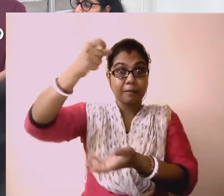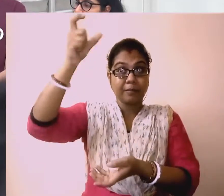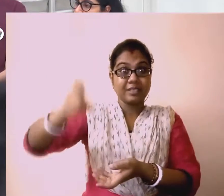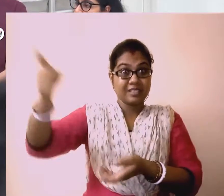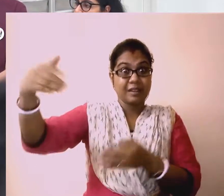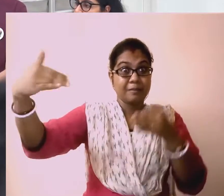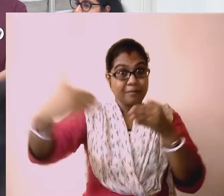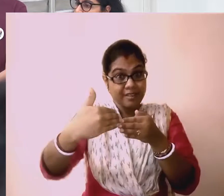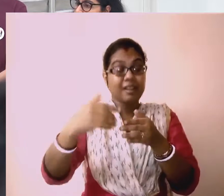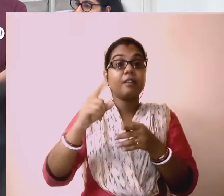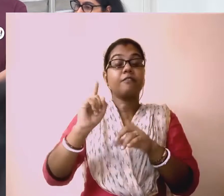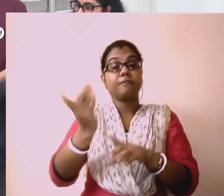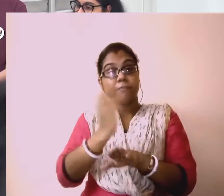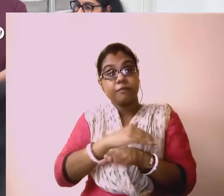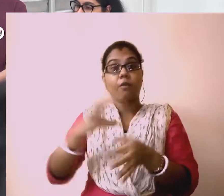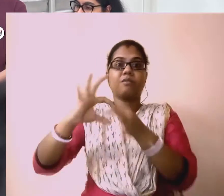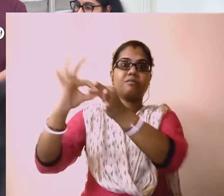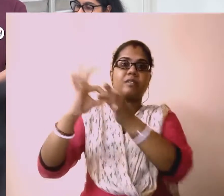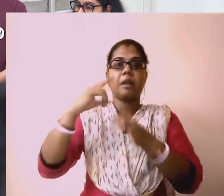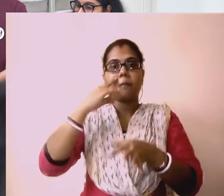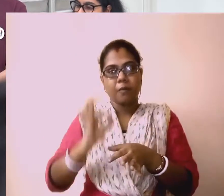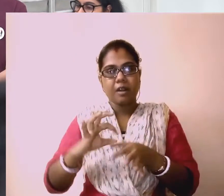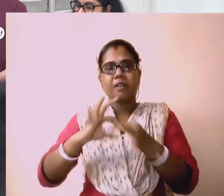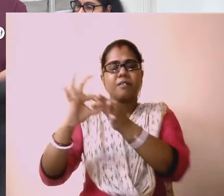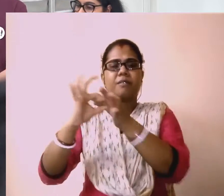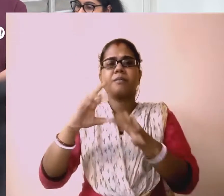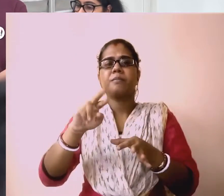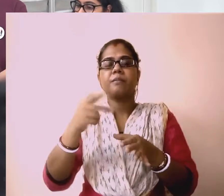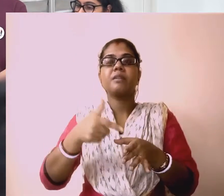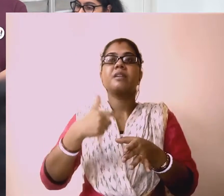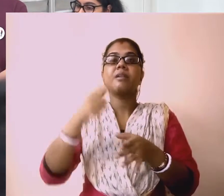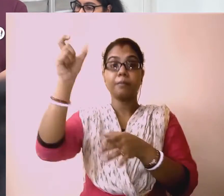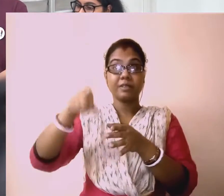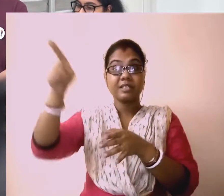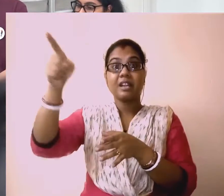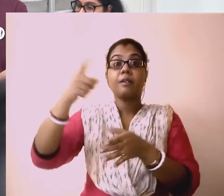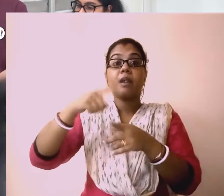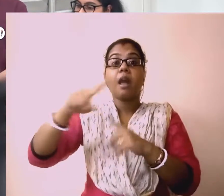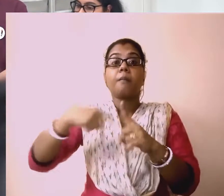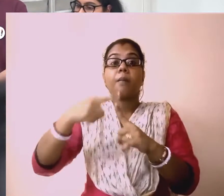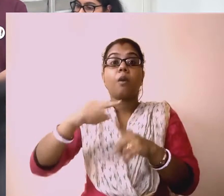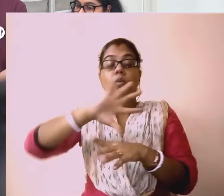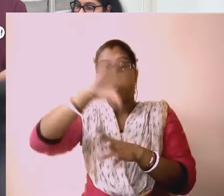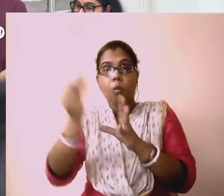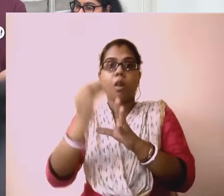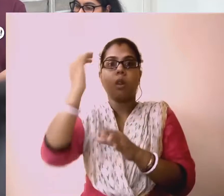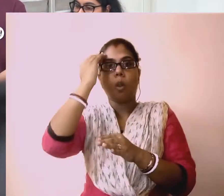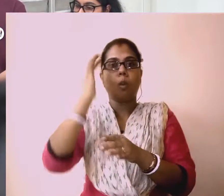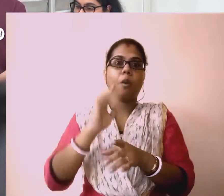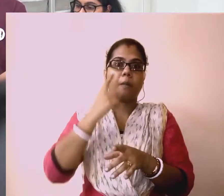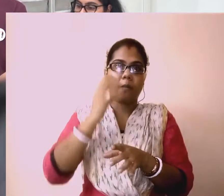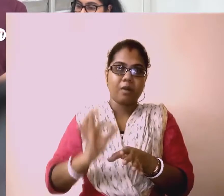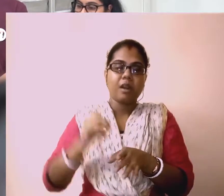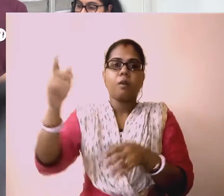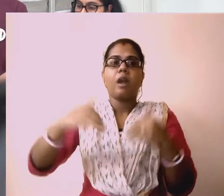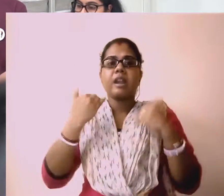आप पिच कर रहे हैं अपना बिजनेस आइडिया तो बहुत ज़रूरी है कि पहले आप उसके साथ कनेक्ट कर पाए। बहुत चीज़ों में हम ये चांस नहीं